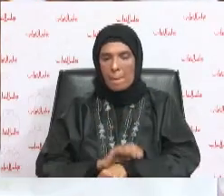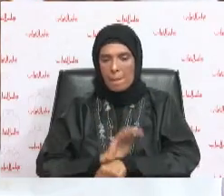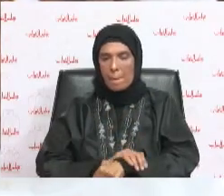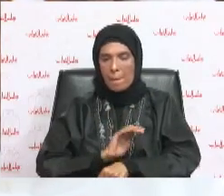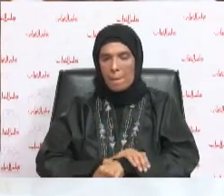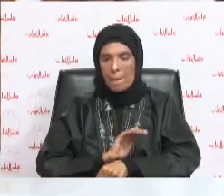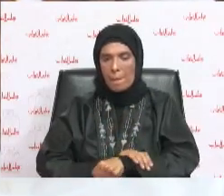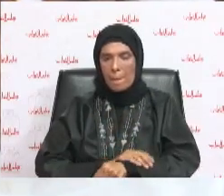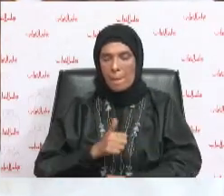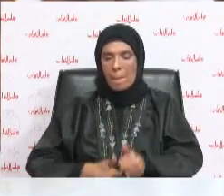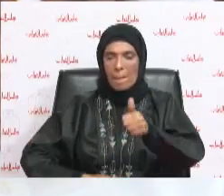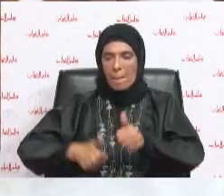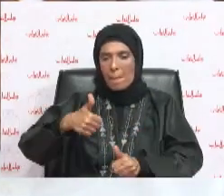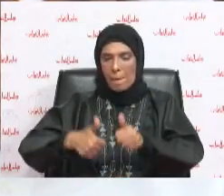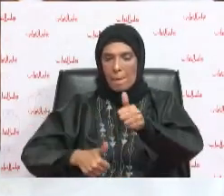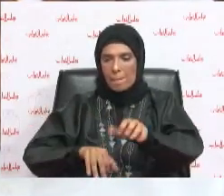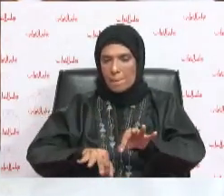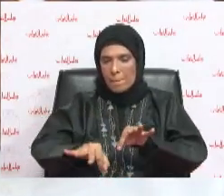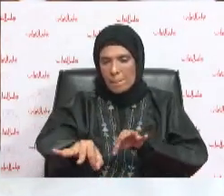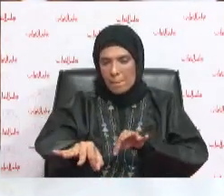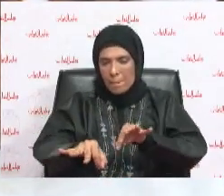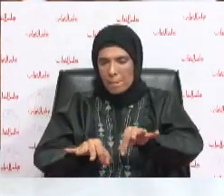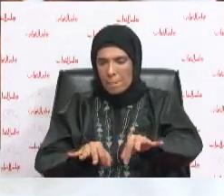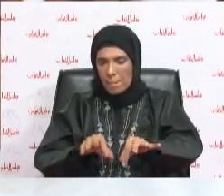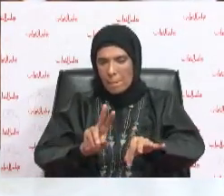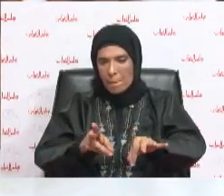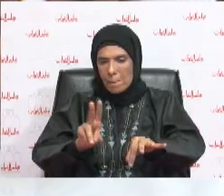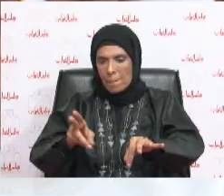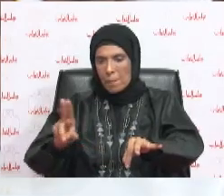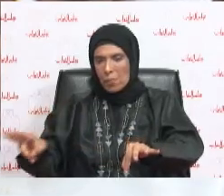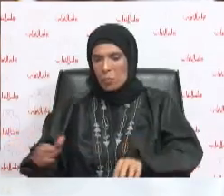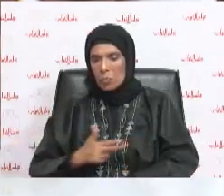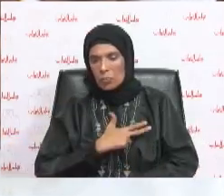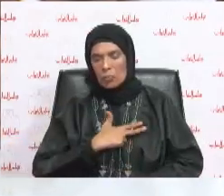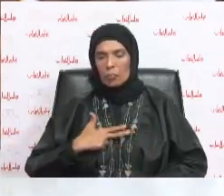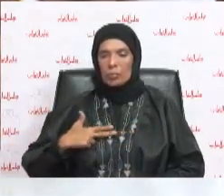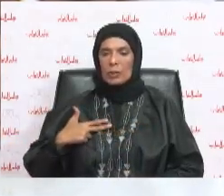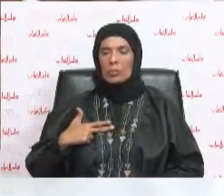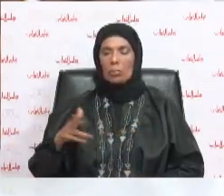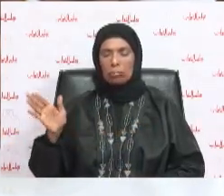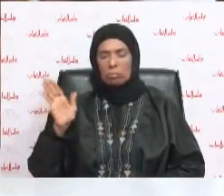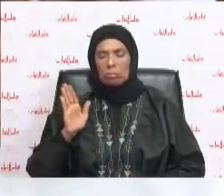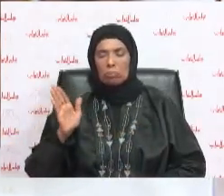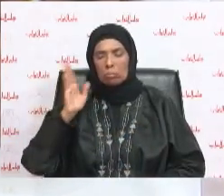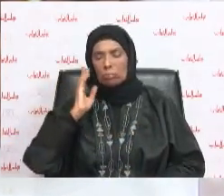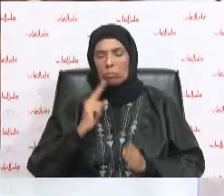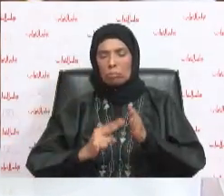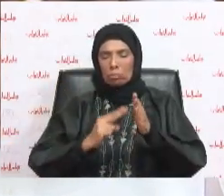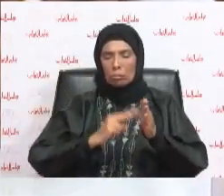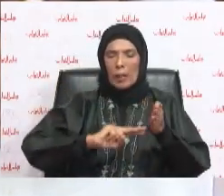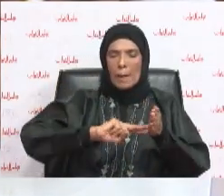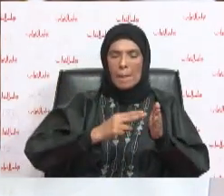سبيل تقييم السياسات والاستراتيجيات الحكومية ومراجعة القرارات